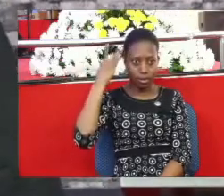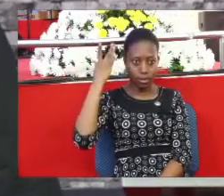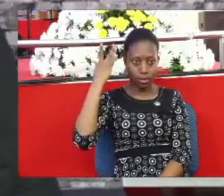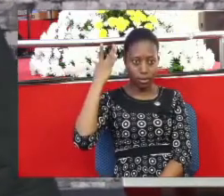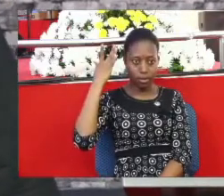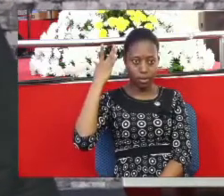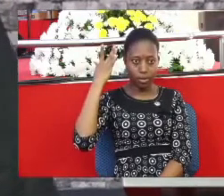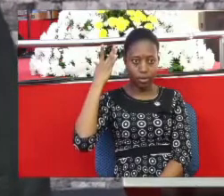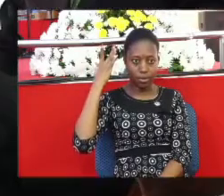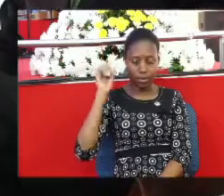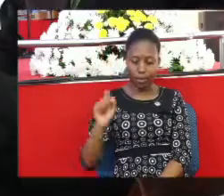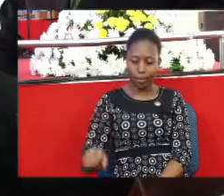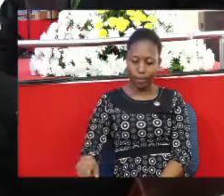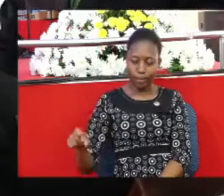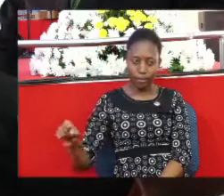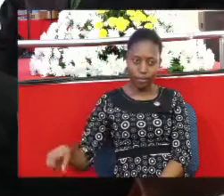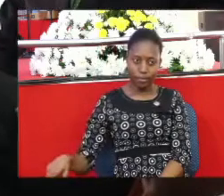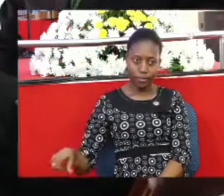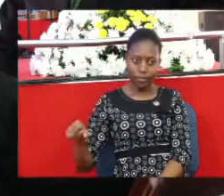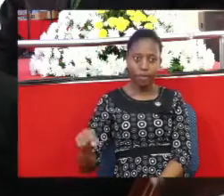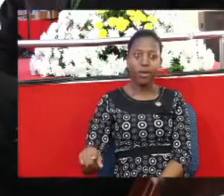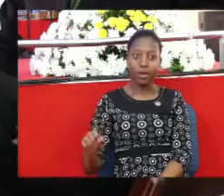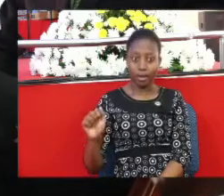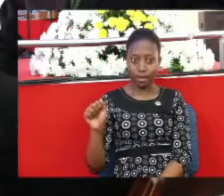yangu. Ili accountability.